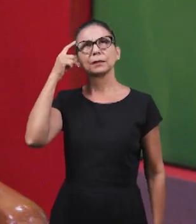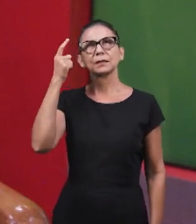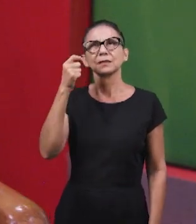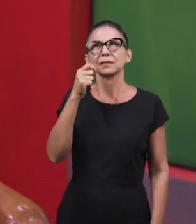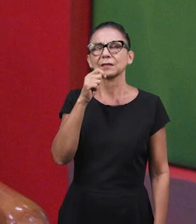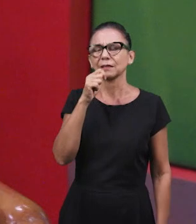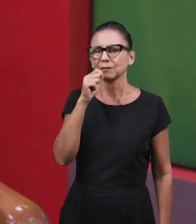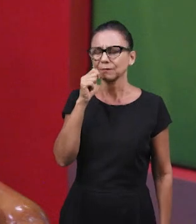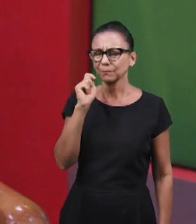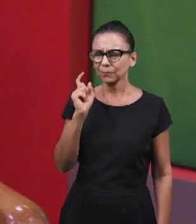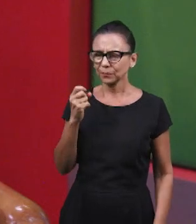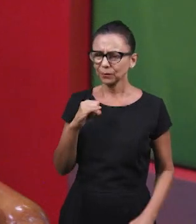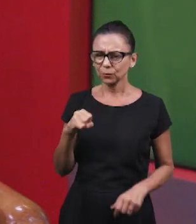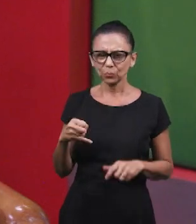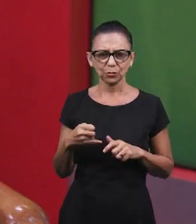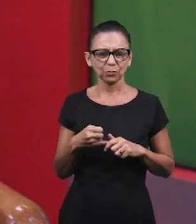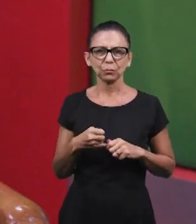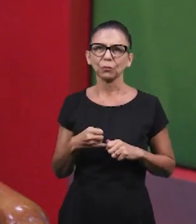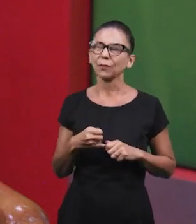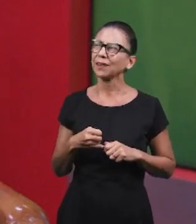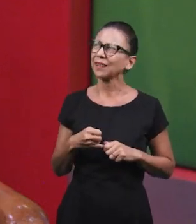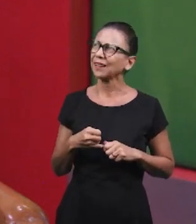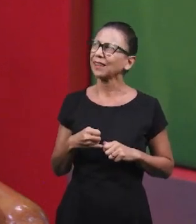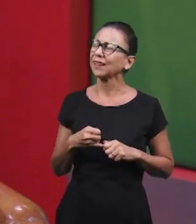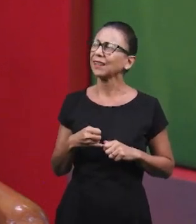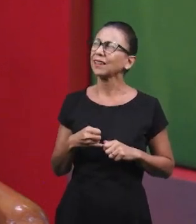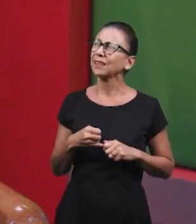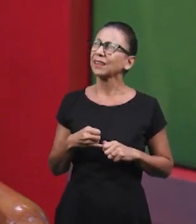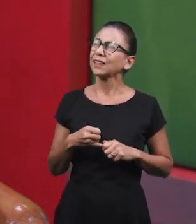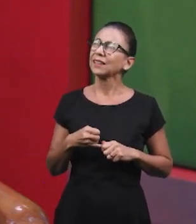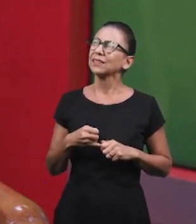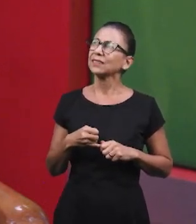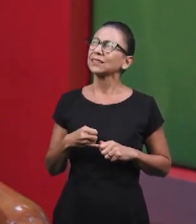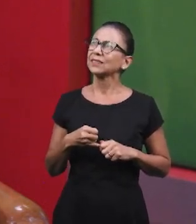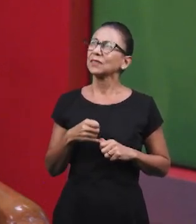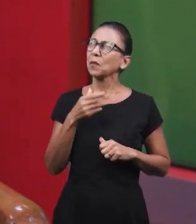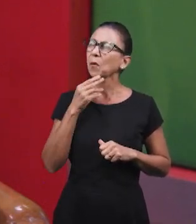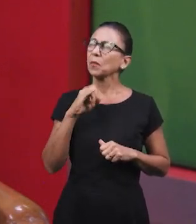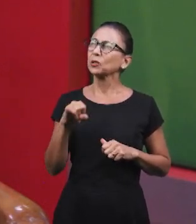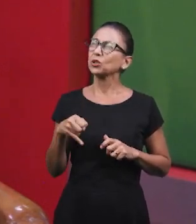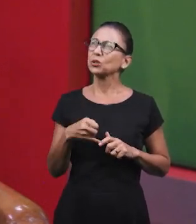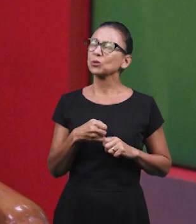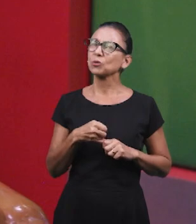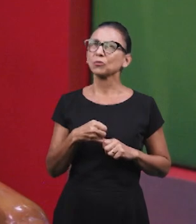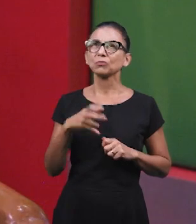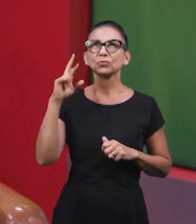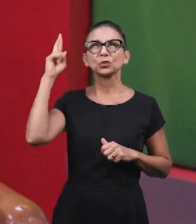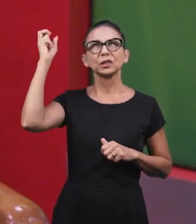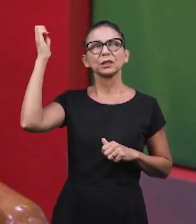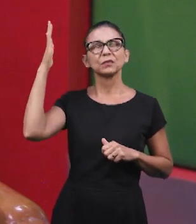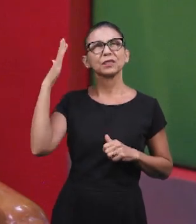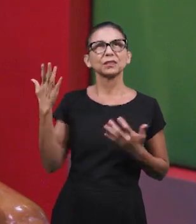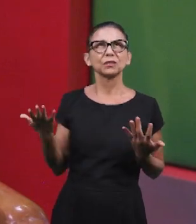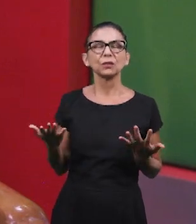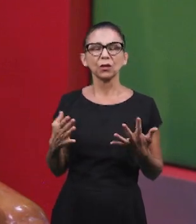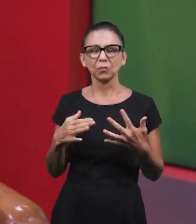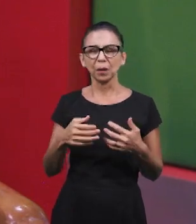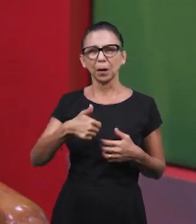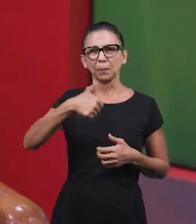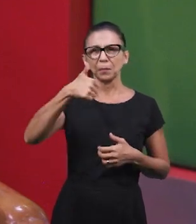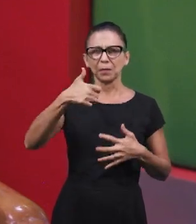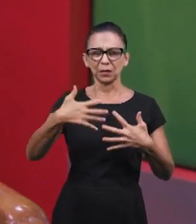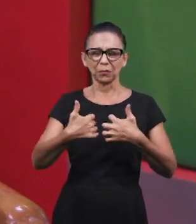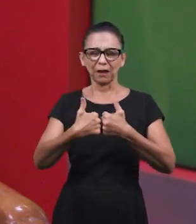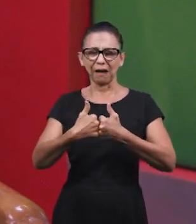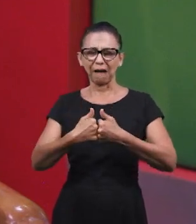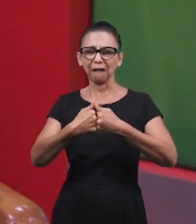il a demandé quelque chose, l'arche va devant, n'est-ce pas? Il a même une figure de l'arche qu'on pouvait montrer afin que tous